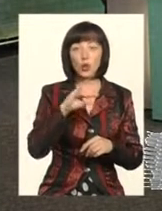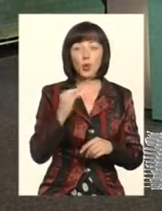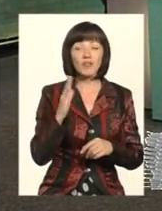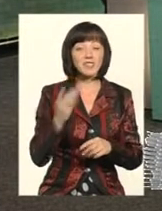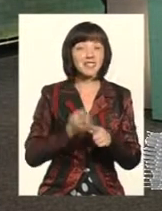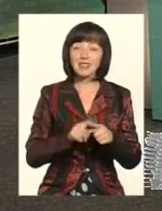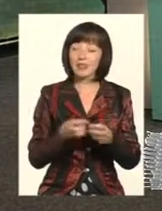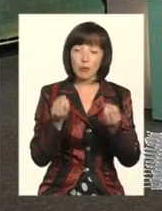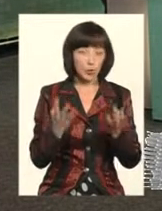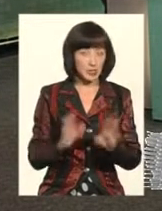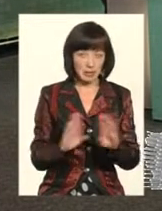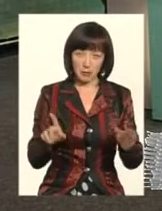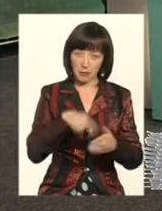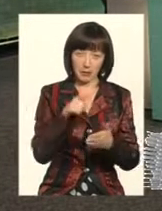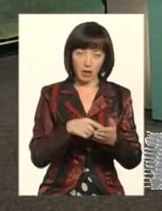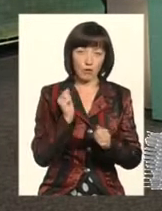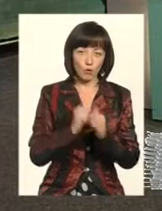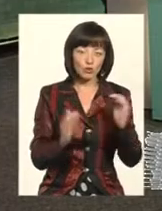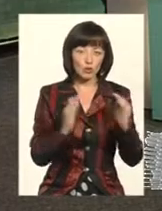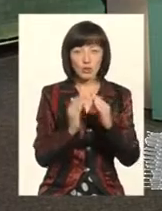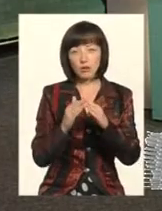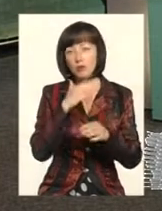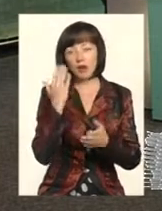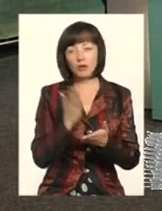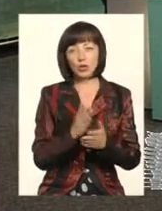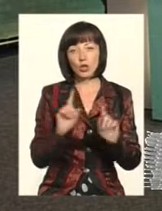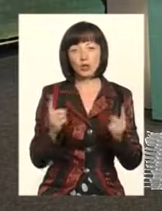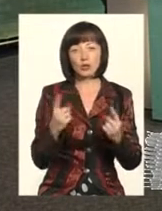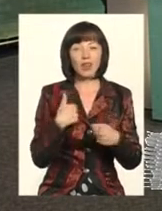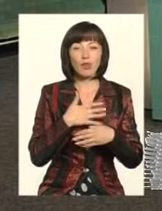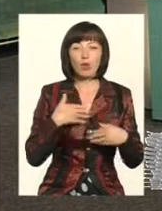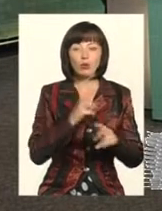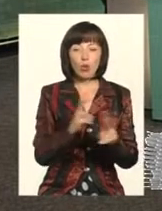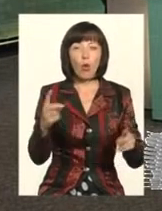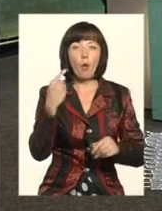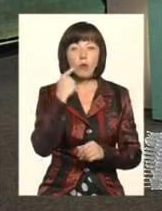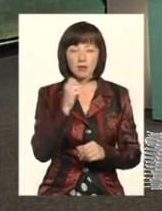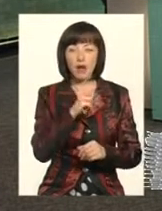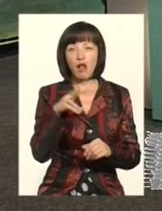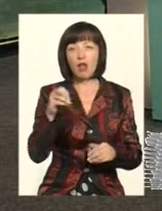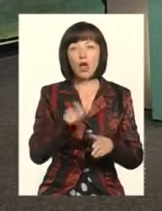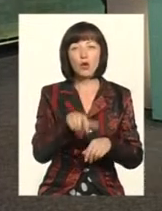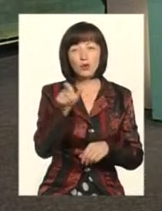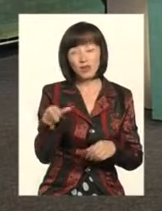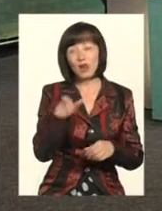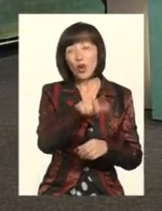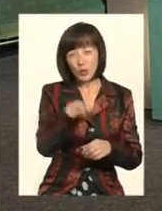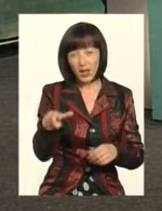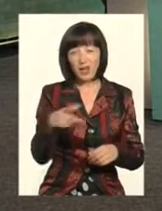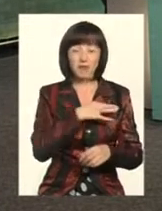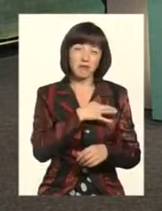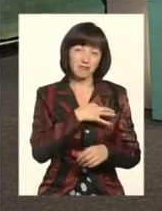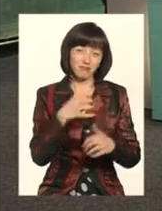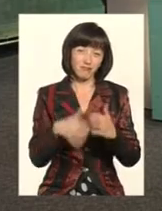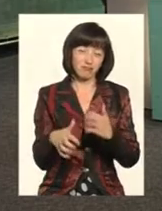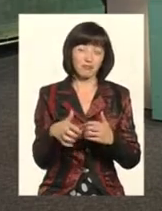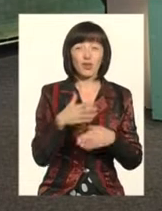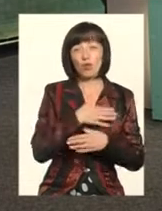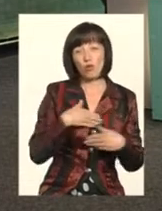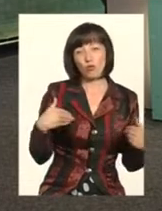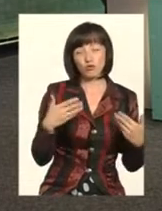непросте питання, тому що да, це... кожному будинку багато є дуже, я не хочу нікого образити, але людей, ну, які пасивних, да. пасивні, не хочуть,